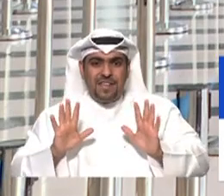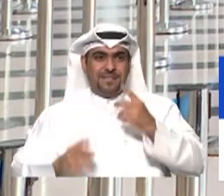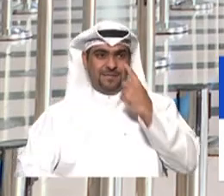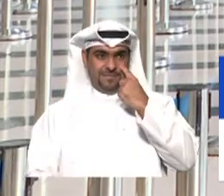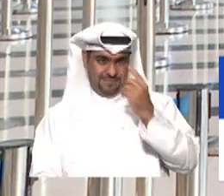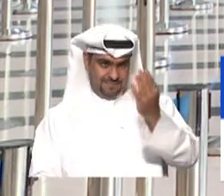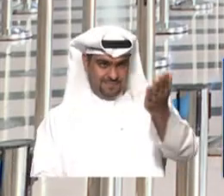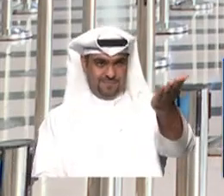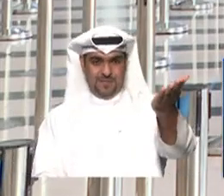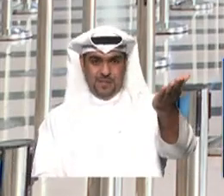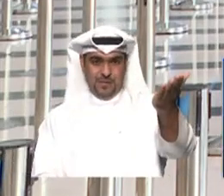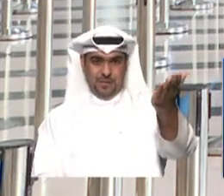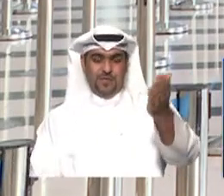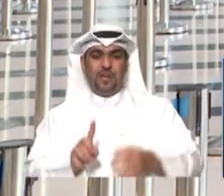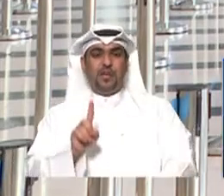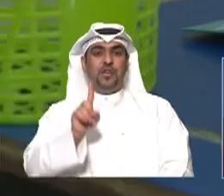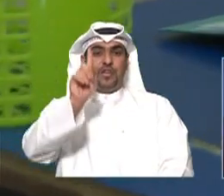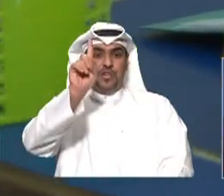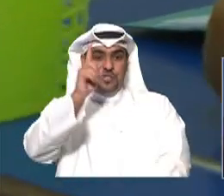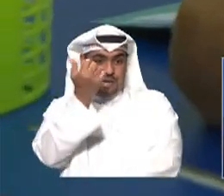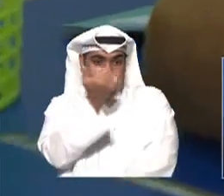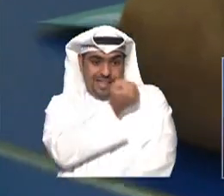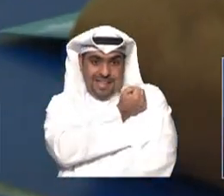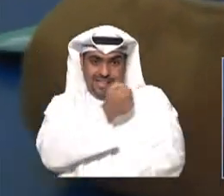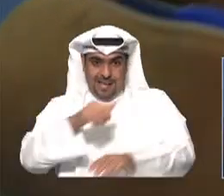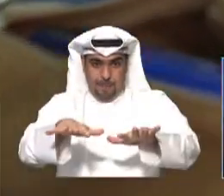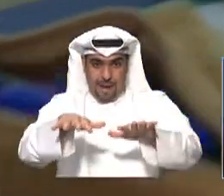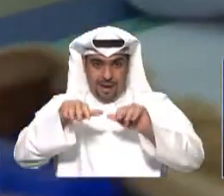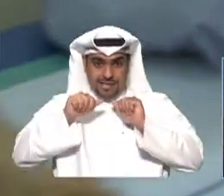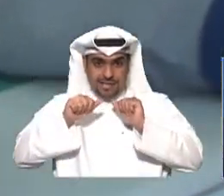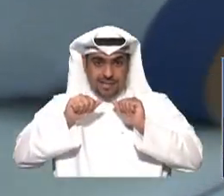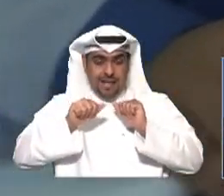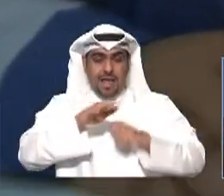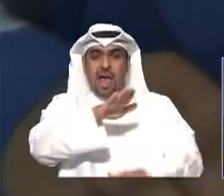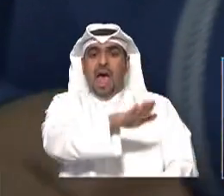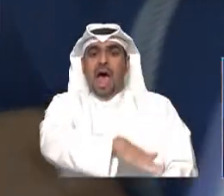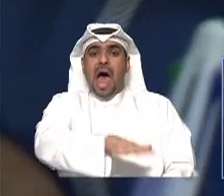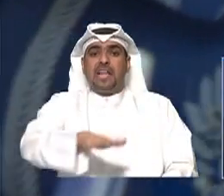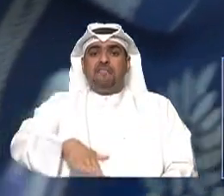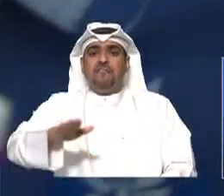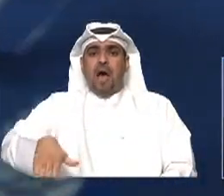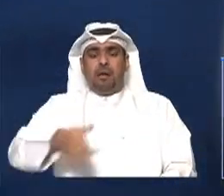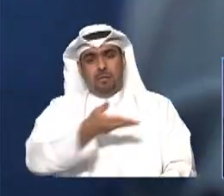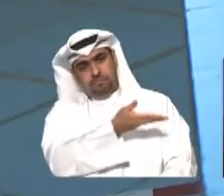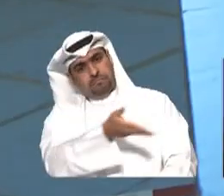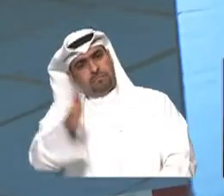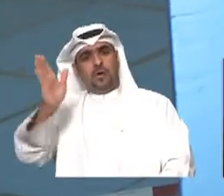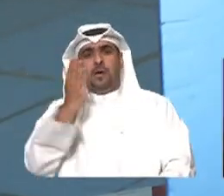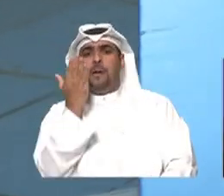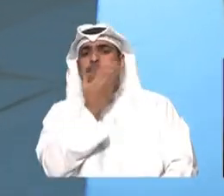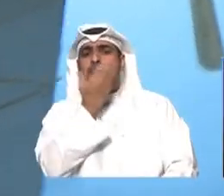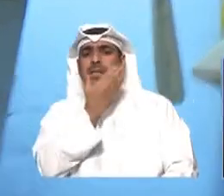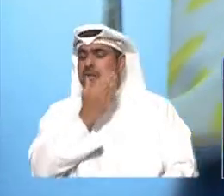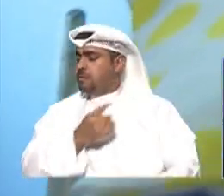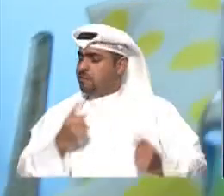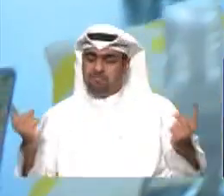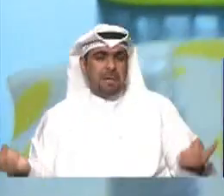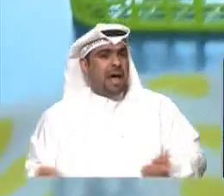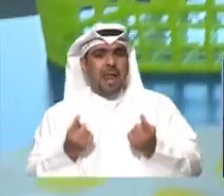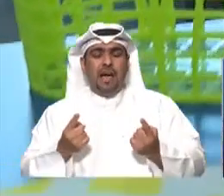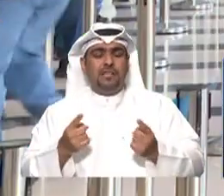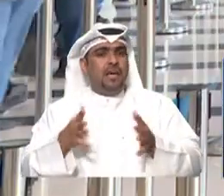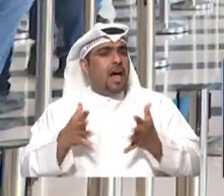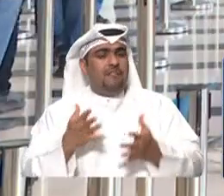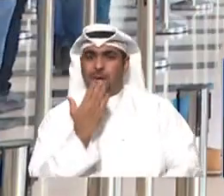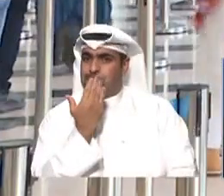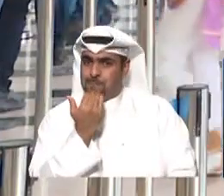نمائهم التطوري والاجتماعي والنفسي، وكذلك أيضا الحرص على يعني تقوية